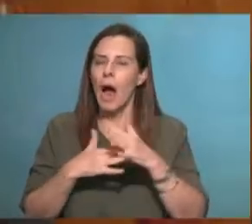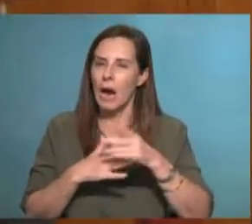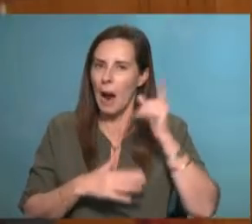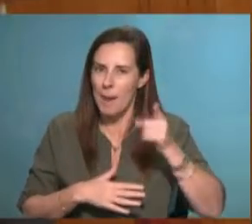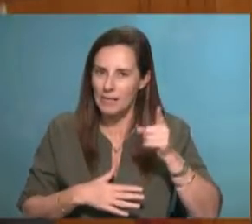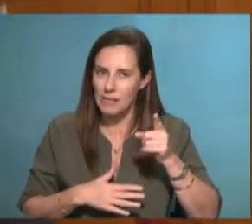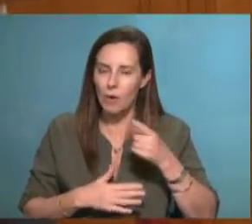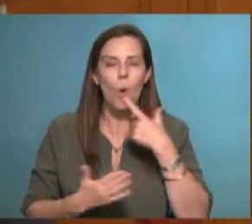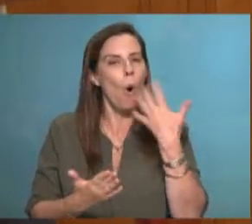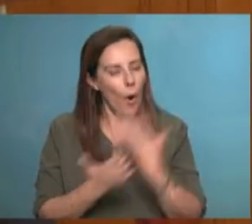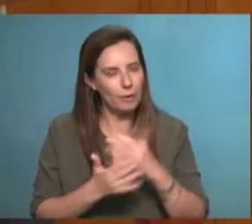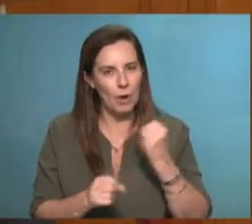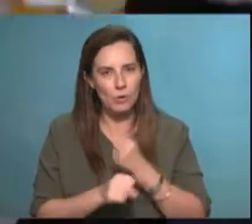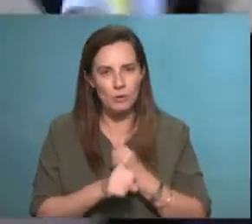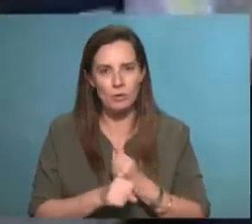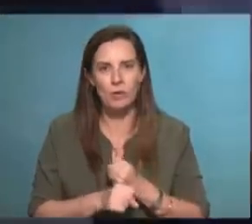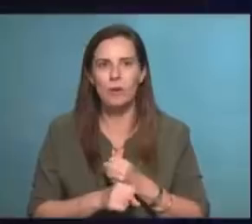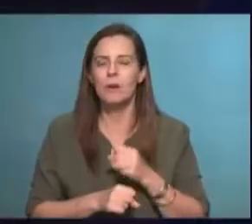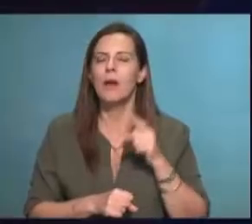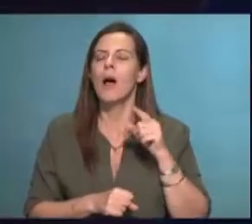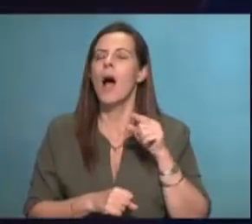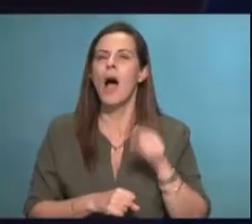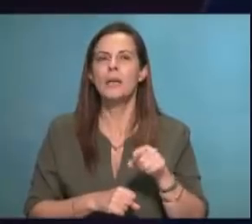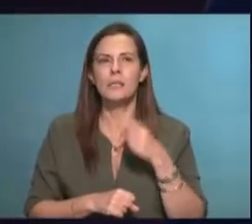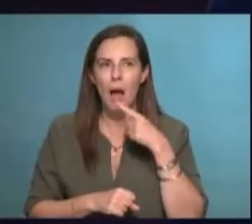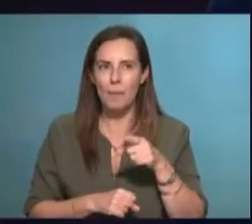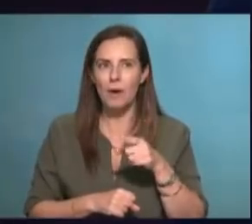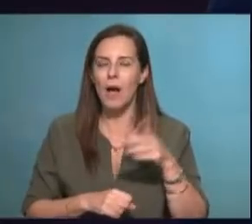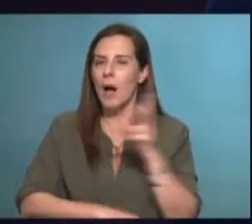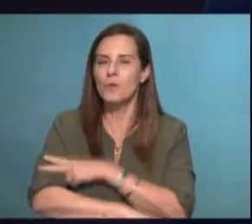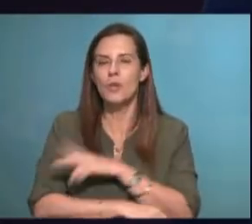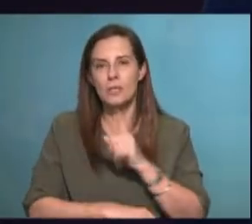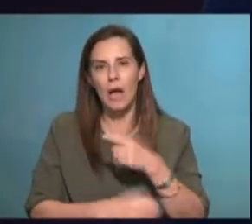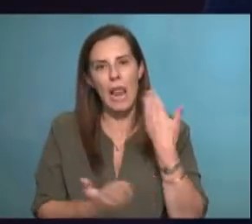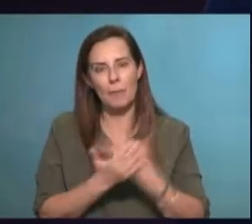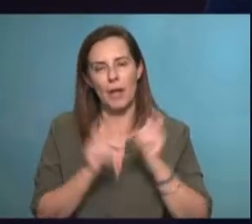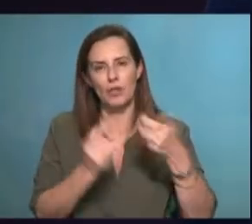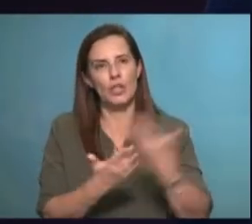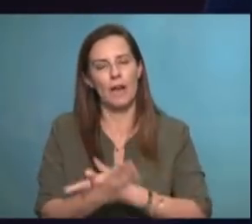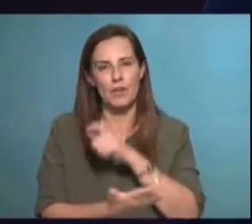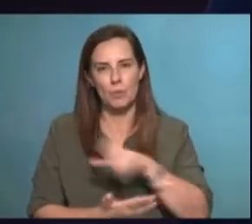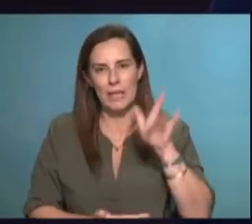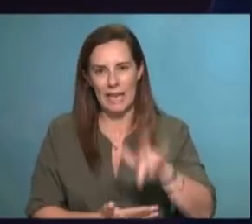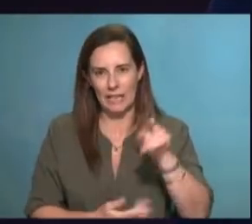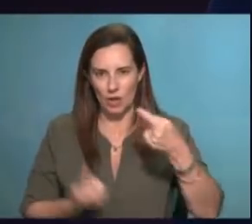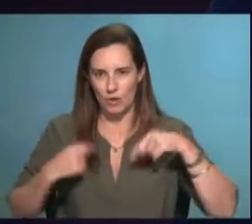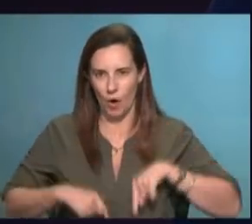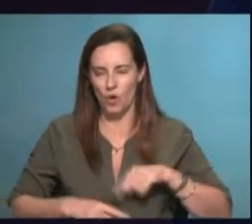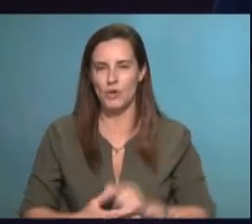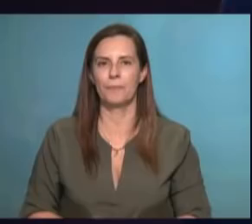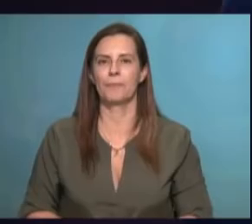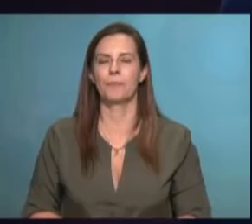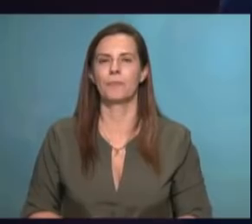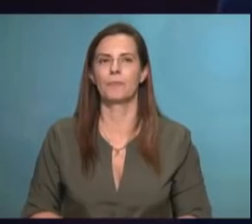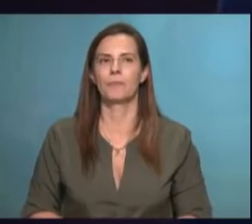הוא הודה במעשה. תמר אלמוג, פרשנית המשפט שלנו, דיווחה הערב שהמשטרה צפויה להמליץ על הגשת כתב אישום נגד נווה. מה אומרות